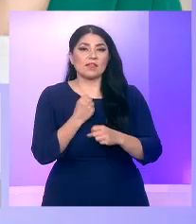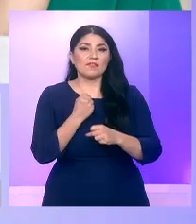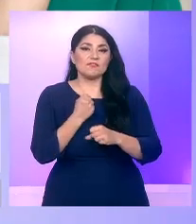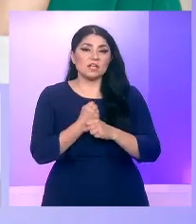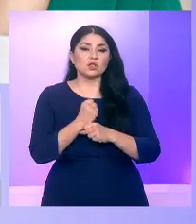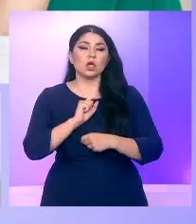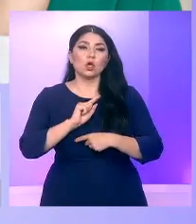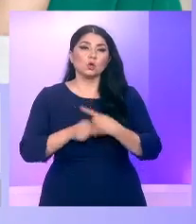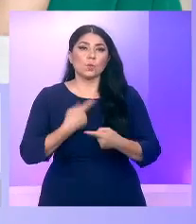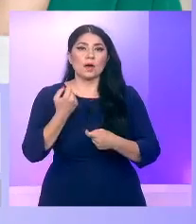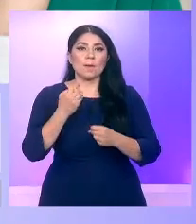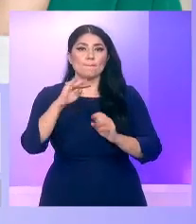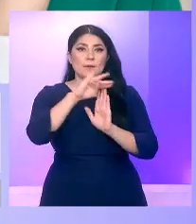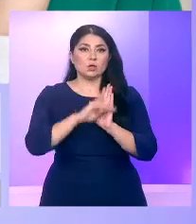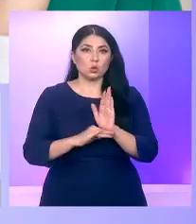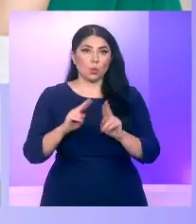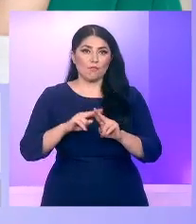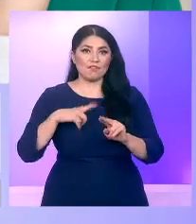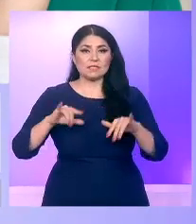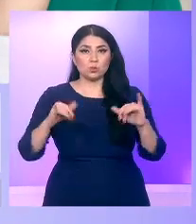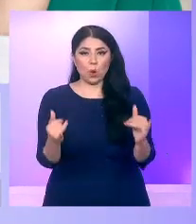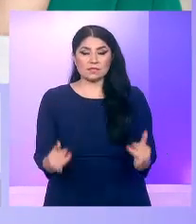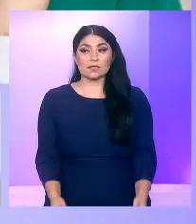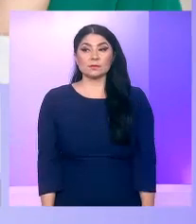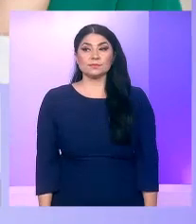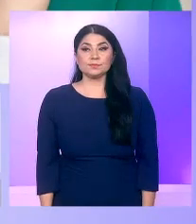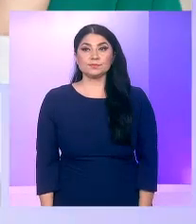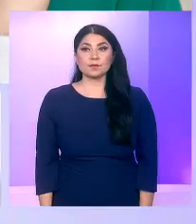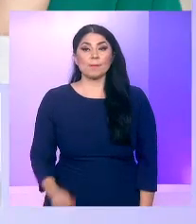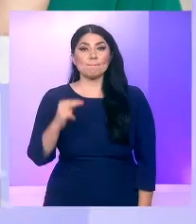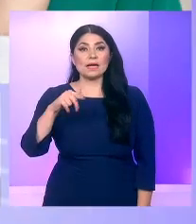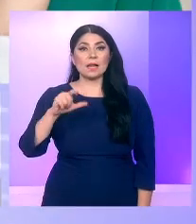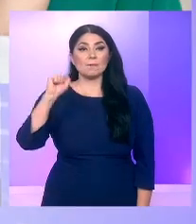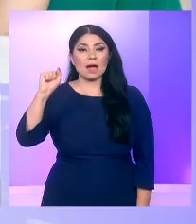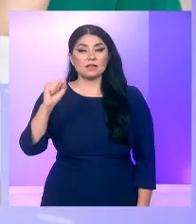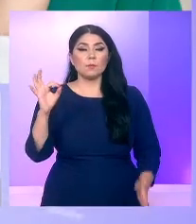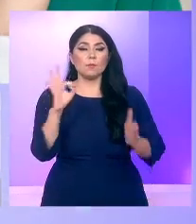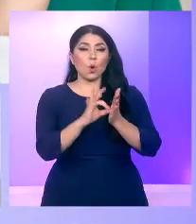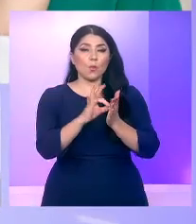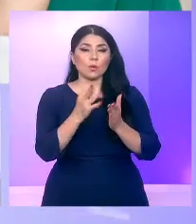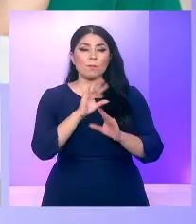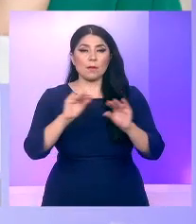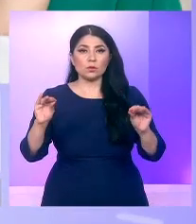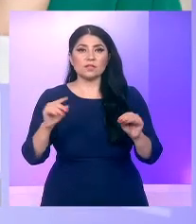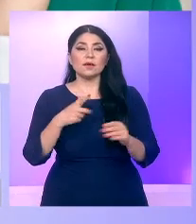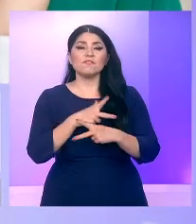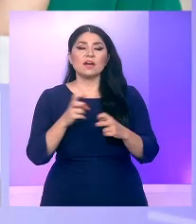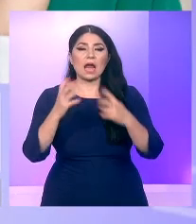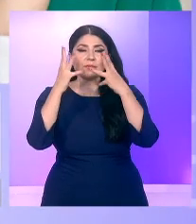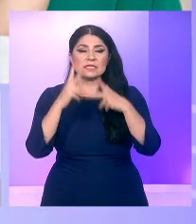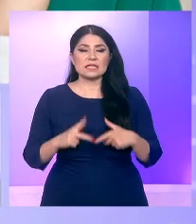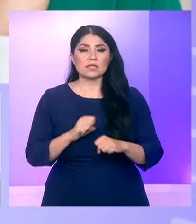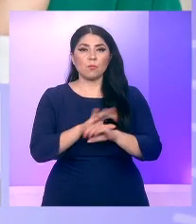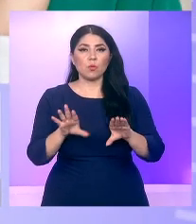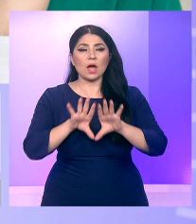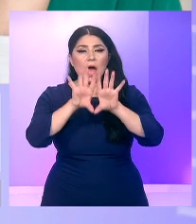surse. Liberalii vin și cu o serie de propuneri, mai puțin șefi în administrația publică, de asemenea